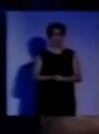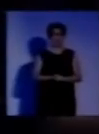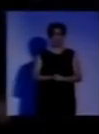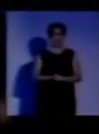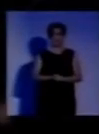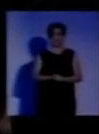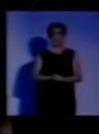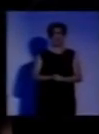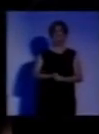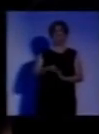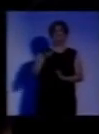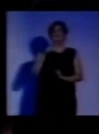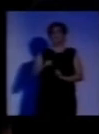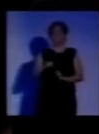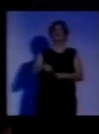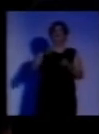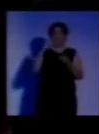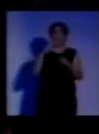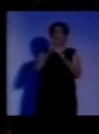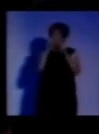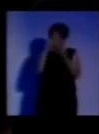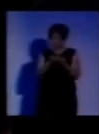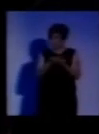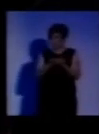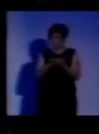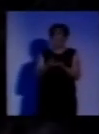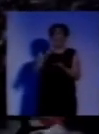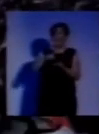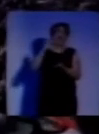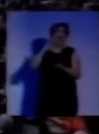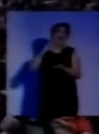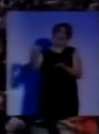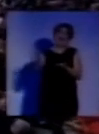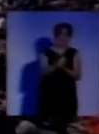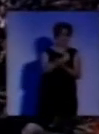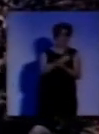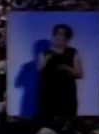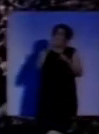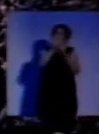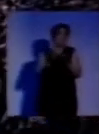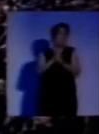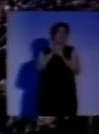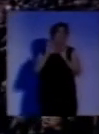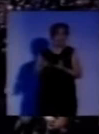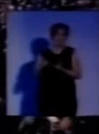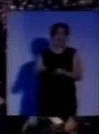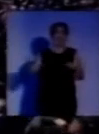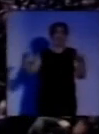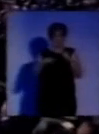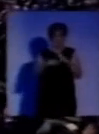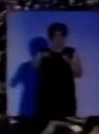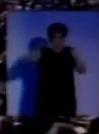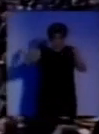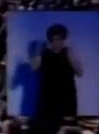Η αύξηση των φόρων αποδείχθηκε κοινωνικά άδικη και οικονομικά αναποτελεσματική. Αντίθετα, η μείωση